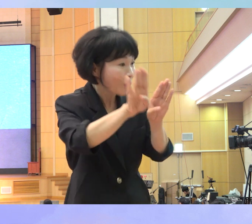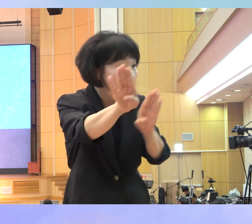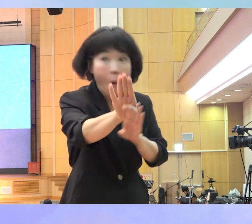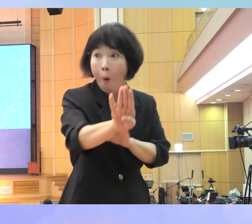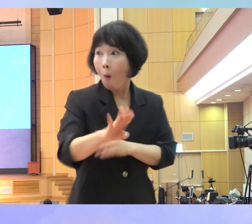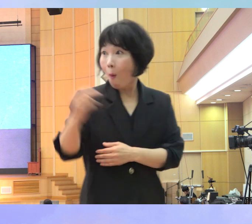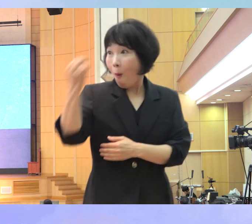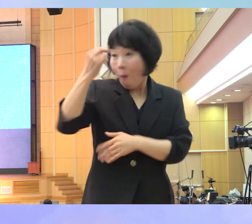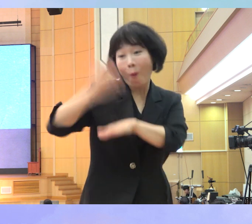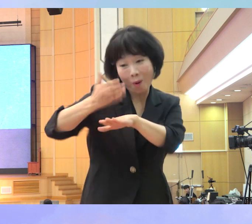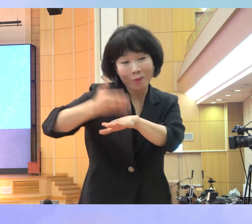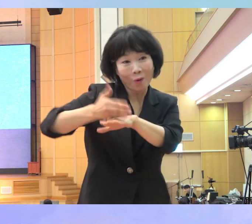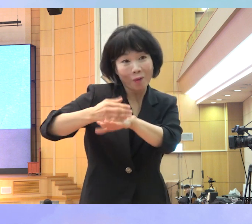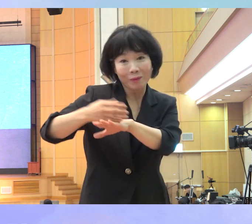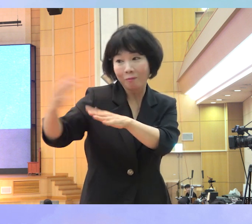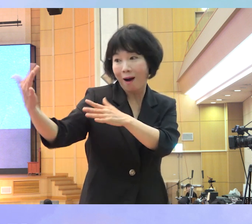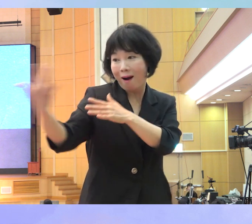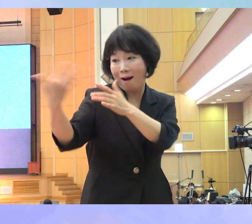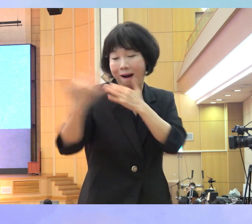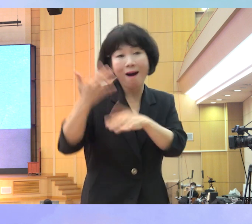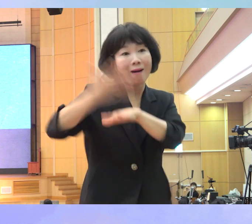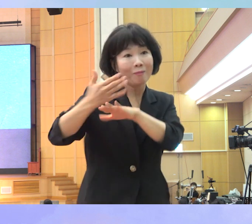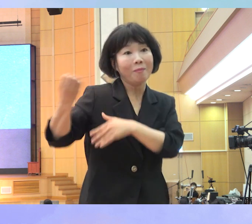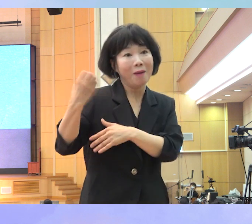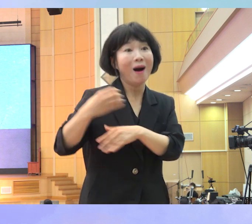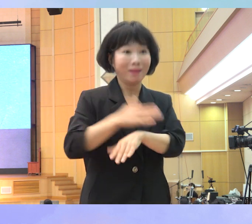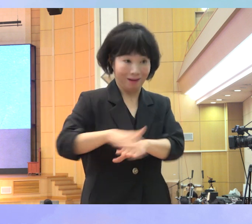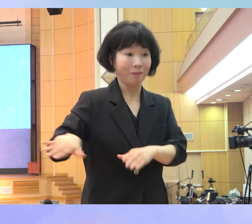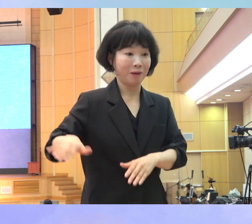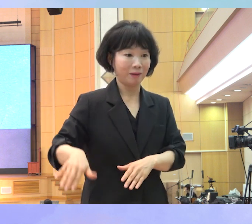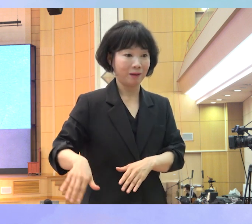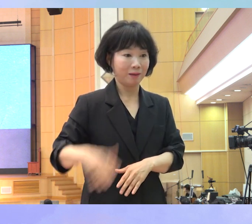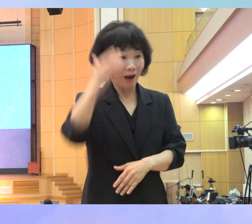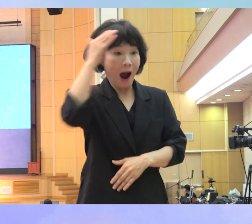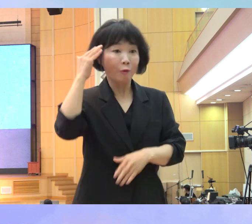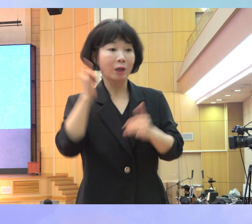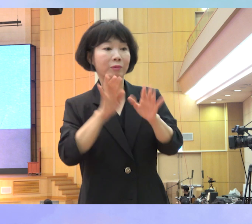고맙다고. 근데 한국 사람들 특징이 뭐냐, 문을 잡아주면요